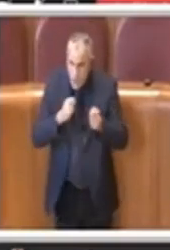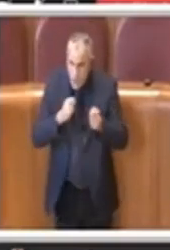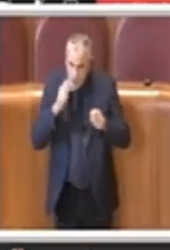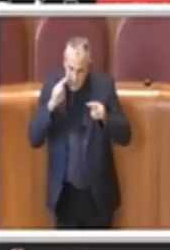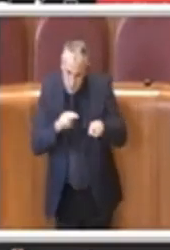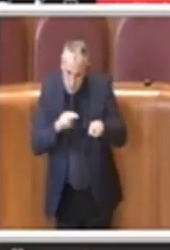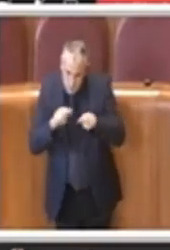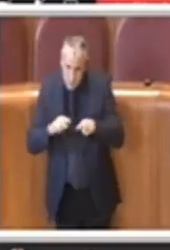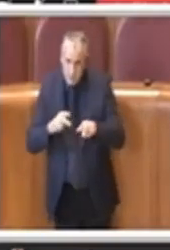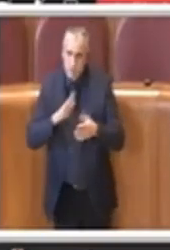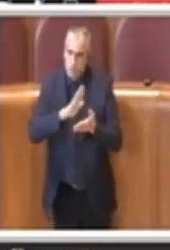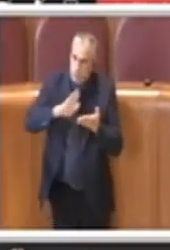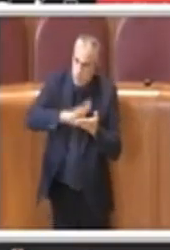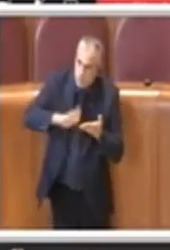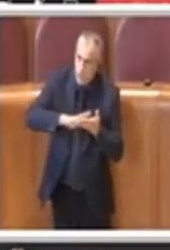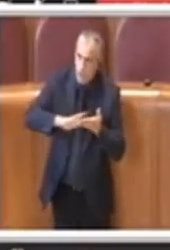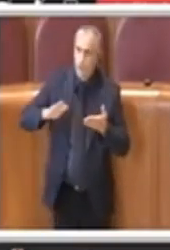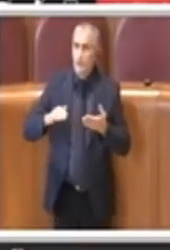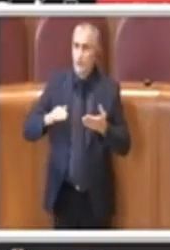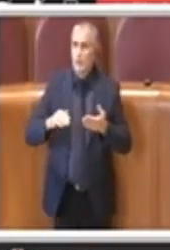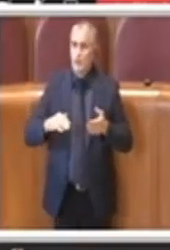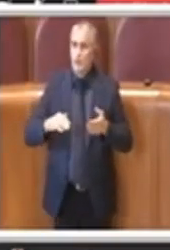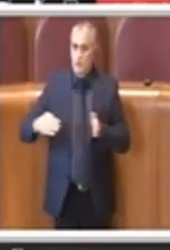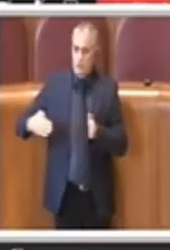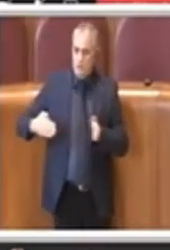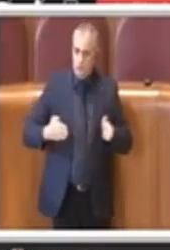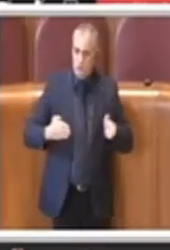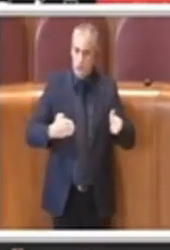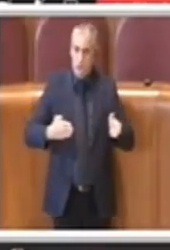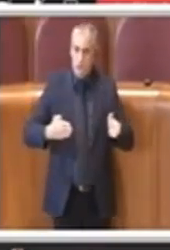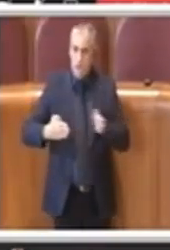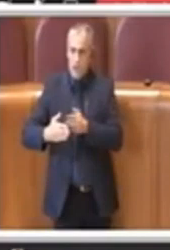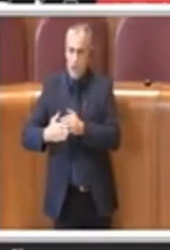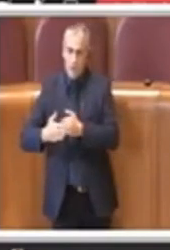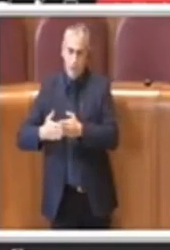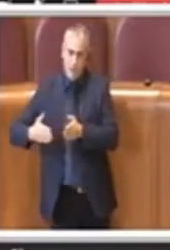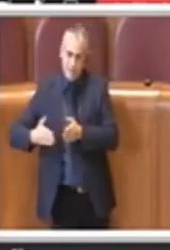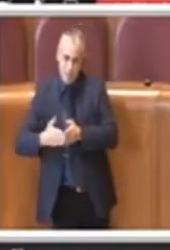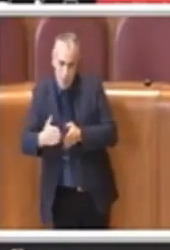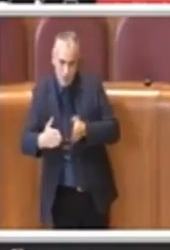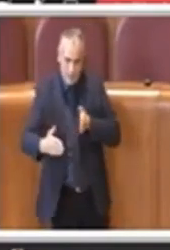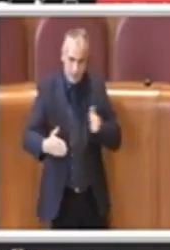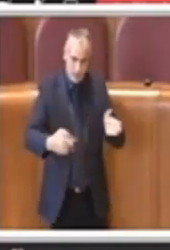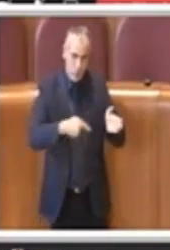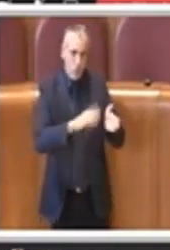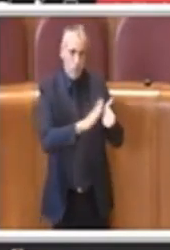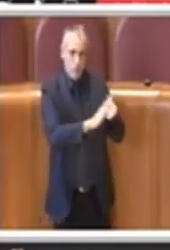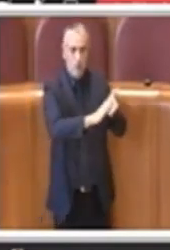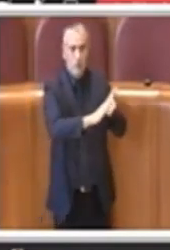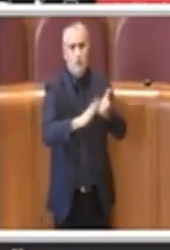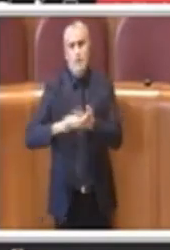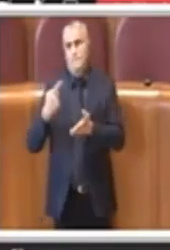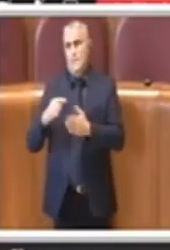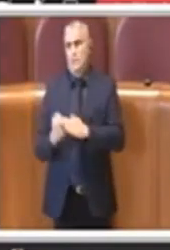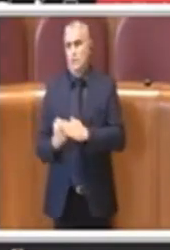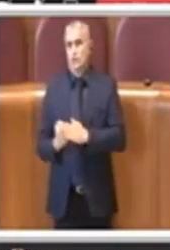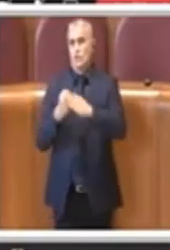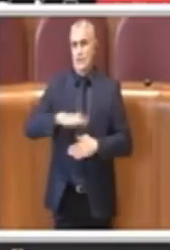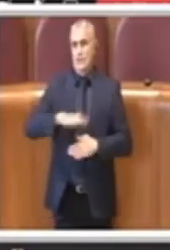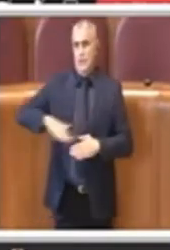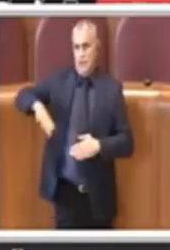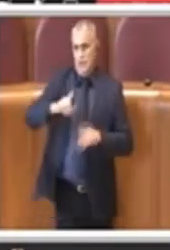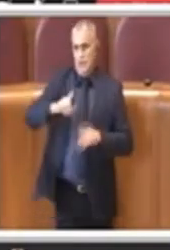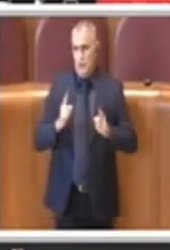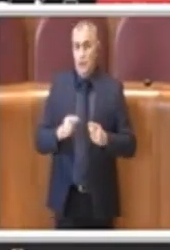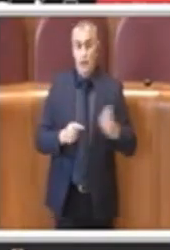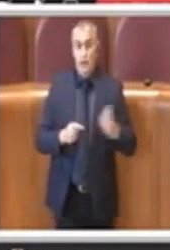di riqualificazione delle sponde del Tevere, e questo anche per, oltre che per ridare decoro, anche per ridare chiaramente sostenibilità ambientale. Perciò dire che